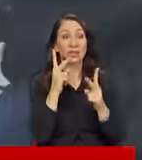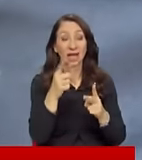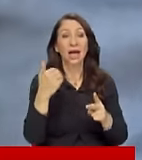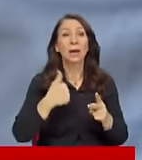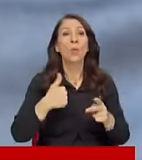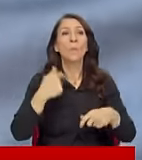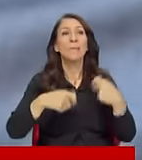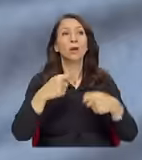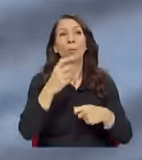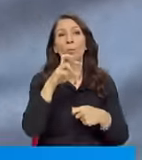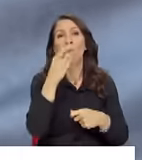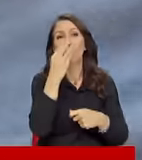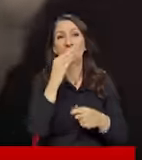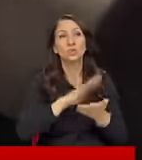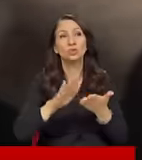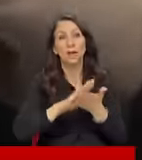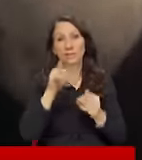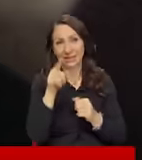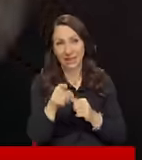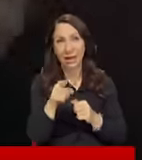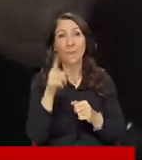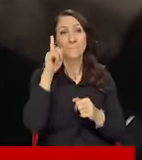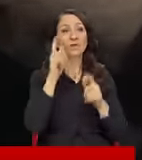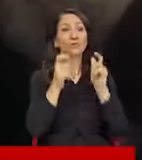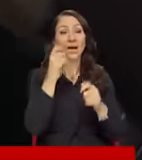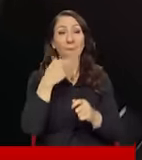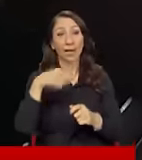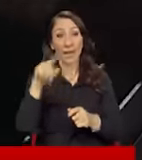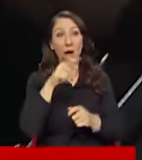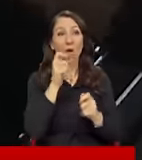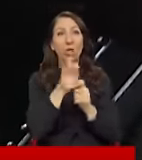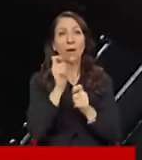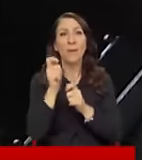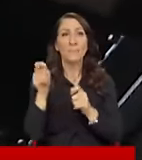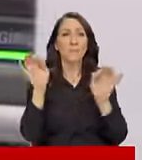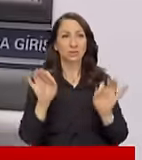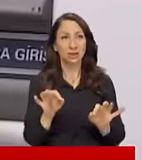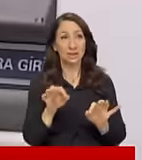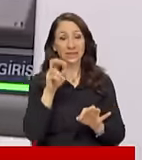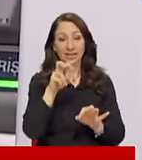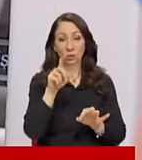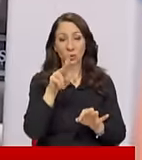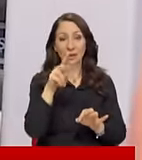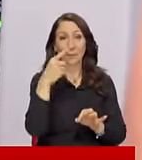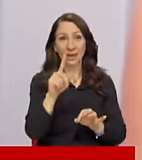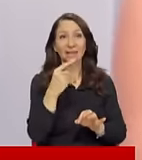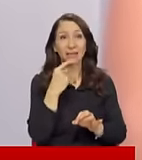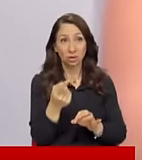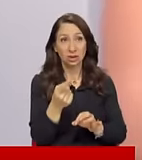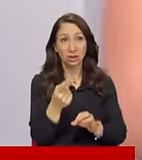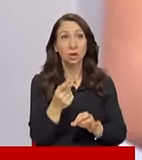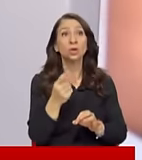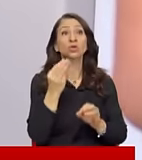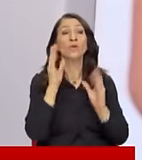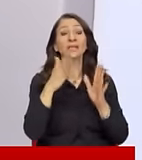kamu bankalarının promosyon güncellemesiydi. Başvuran emeklilere ödemeler başladı. 8-12 bin lira denilmişti.